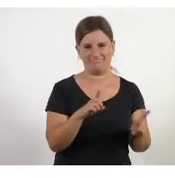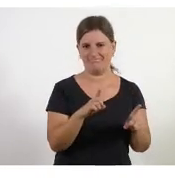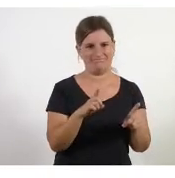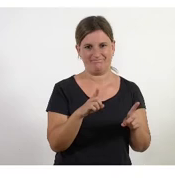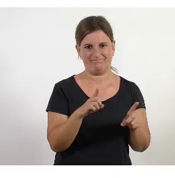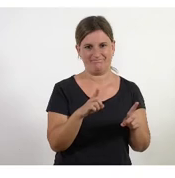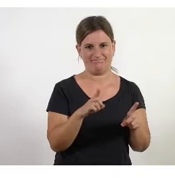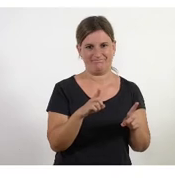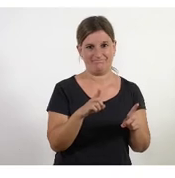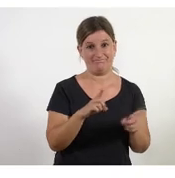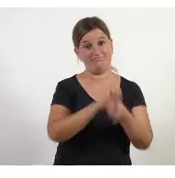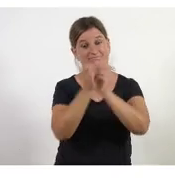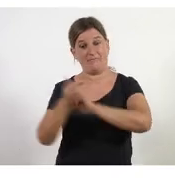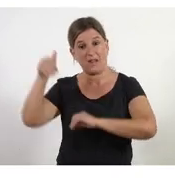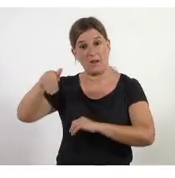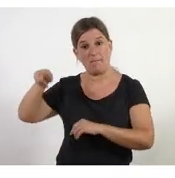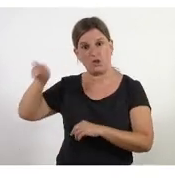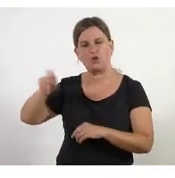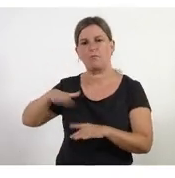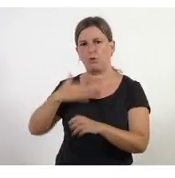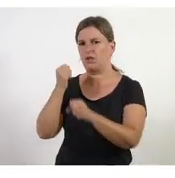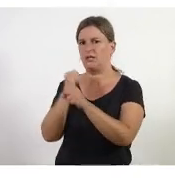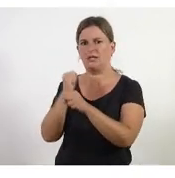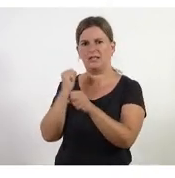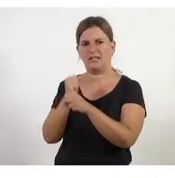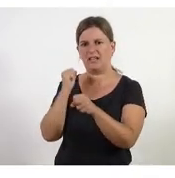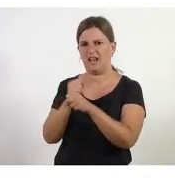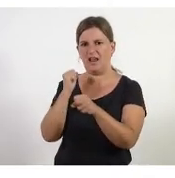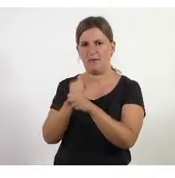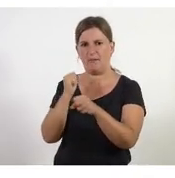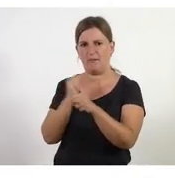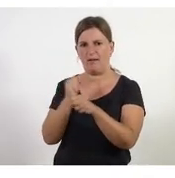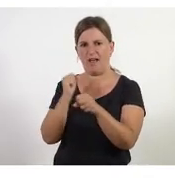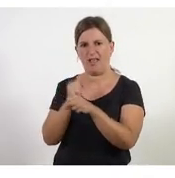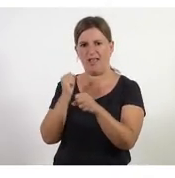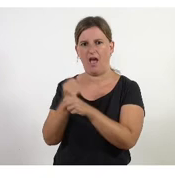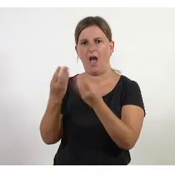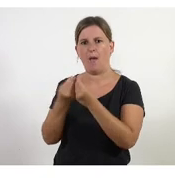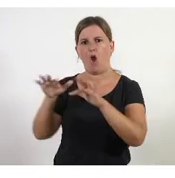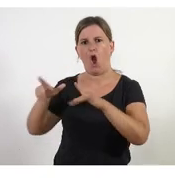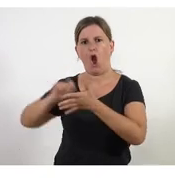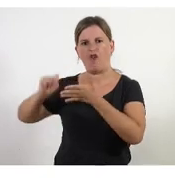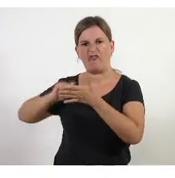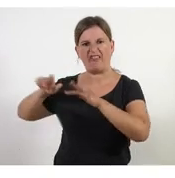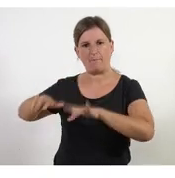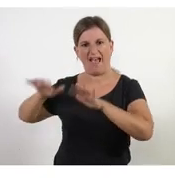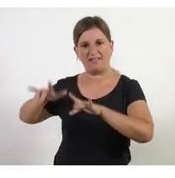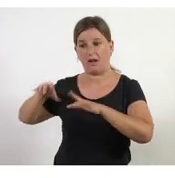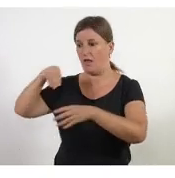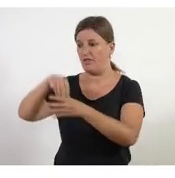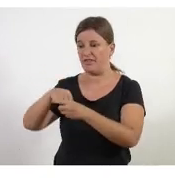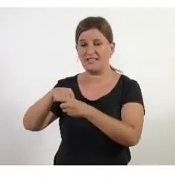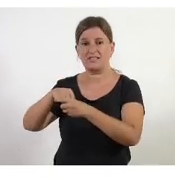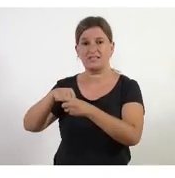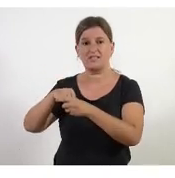si ens decantem per la solució de Microsoft, podem tenir el paquet d'ofimàtica instal·lat a l'ordinador, al mòbil i a